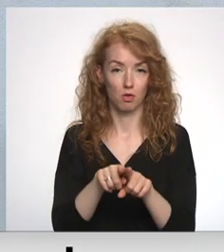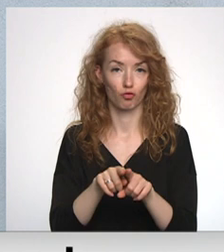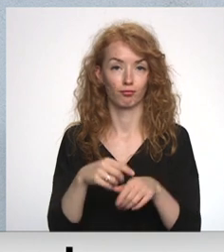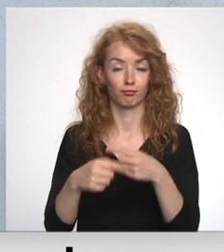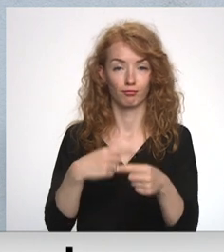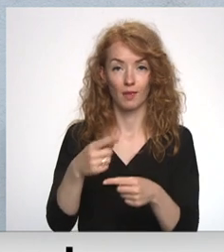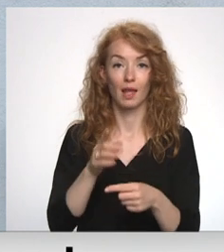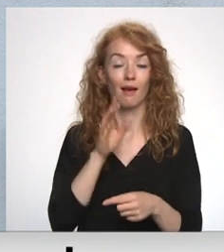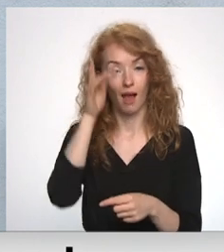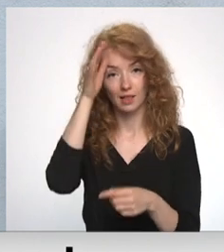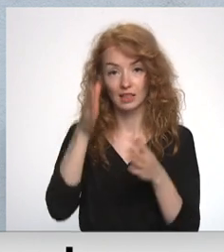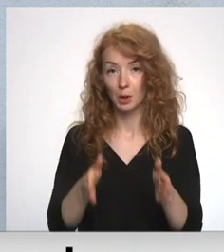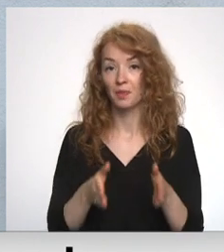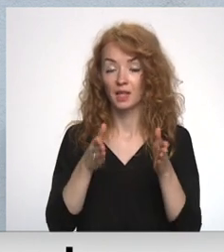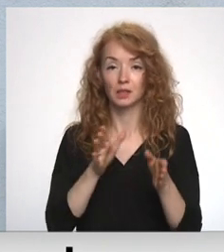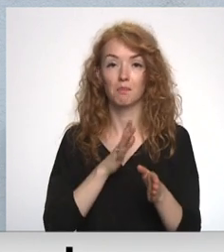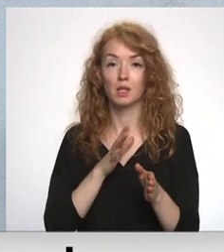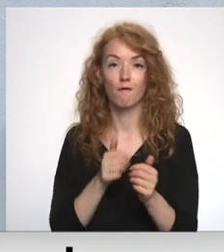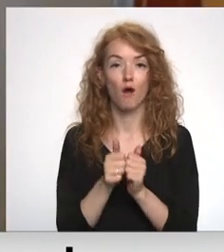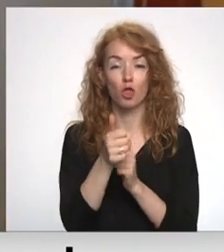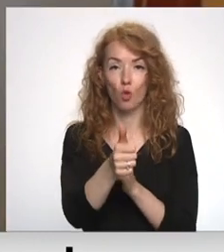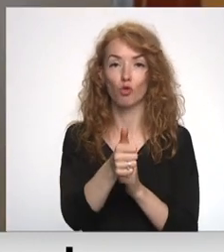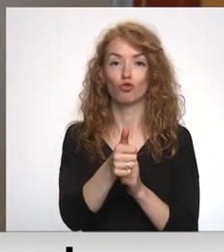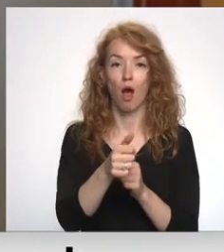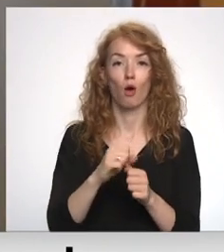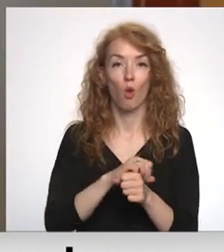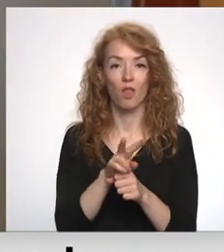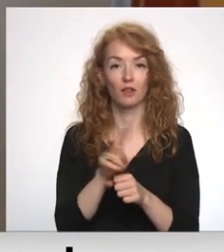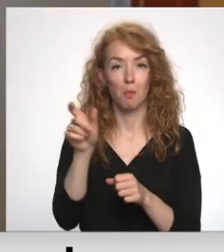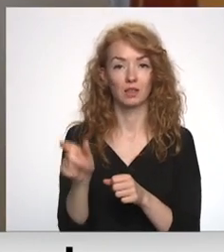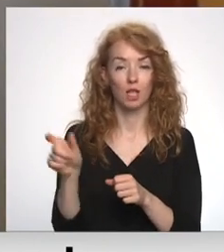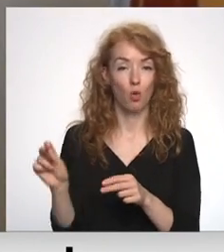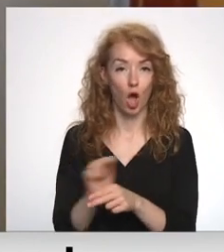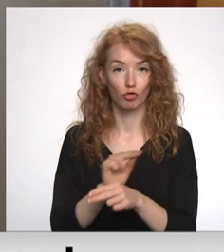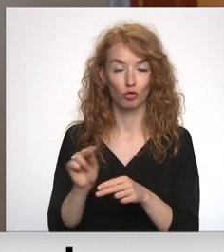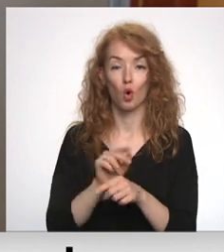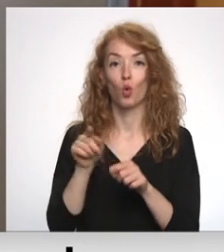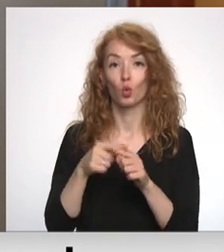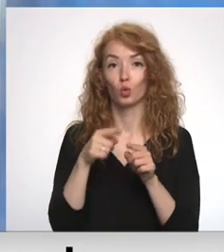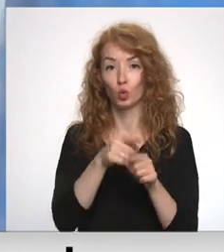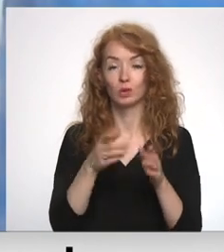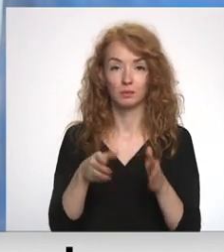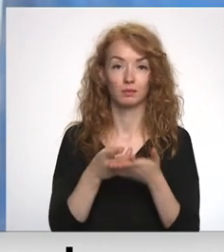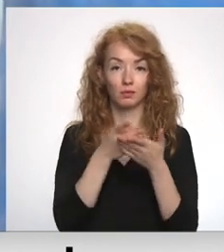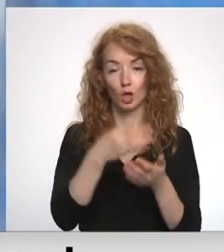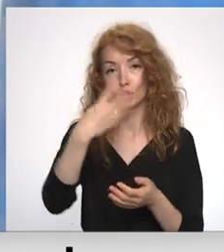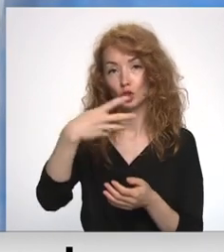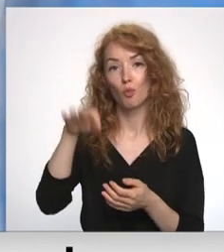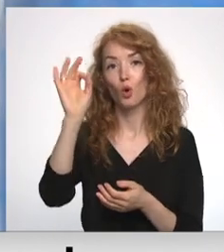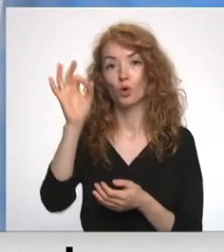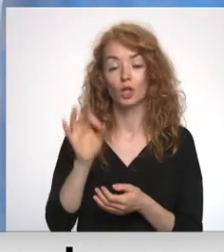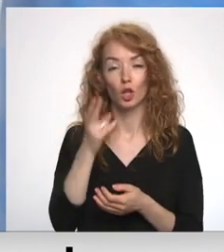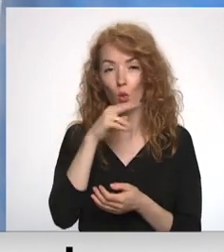Austrumu slimnīca pērn bija vadošā Covid pacientu ārstēšanā. Tā stacionārā izguldīti pat 40% no visiem